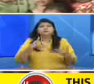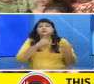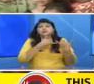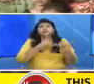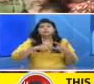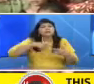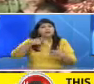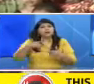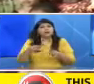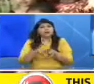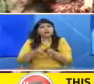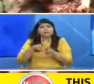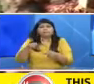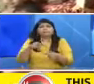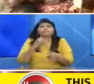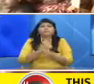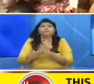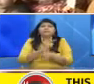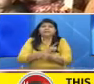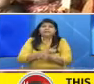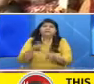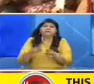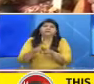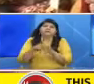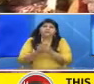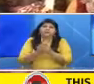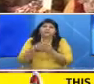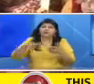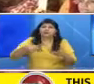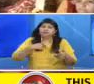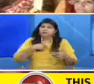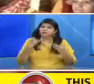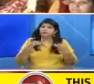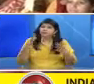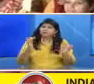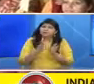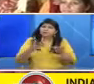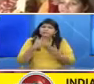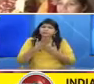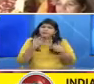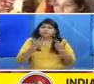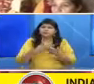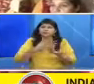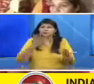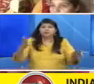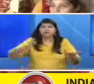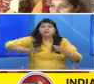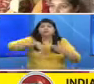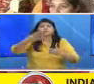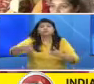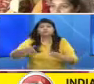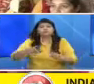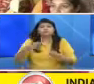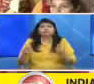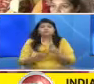जगतगुरुम। आज जब हम उत्सवों की चर्चा कर रहे हैं, तब भारत एक और बड़े उत्सव की तैयारी में